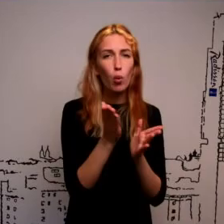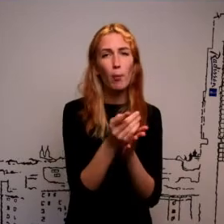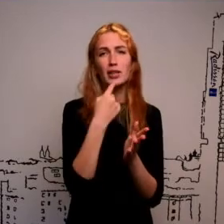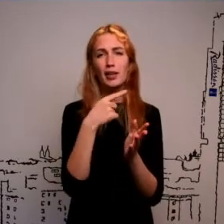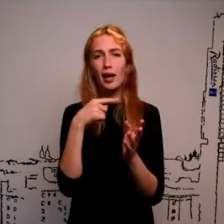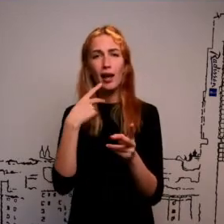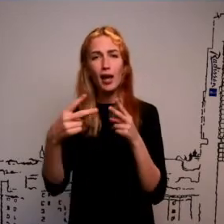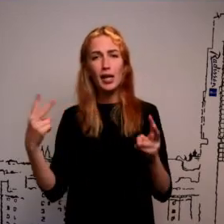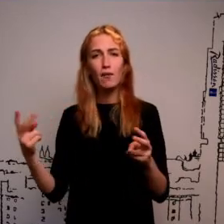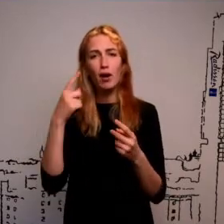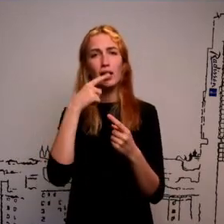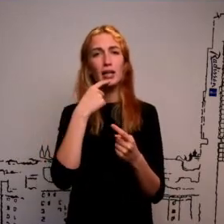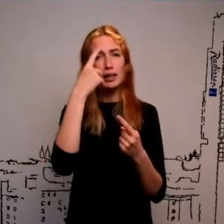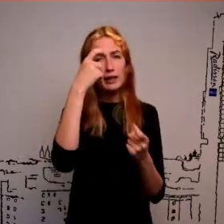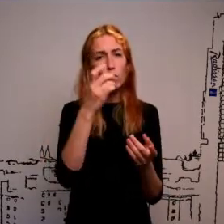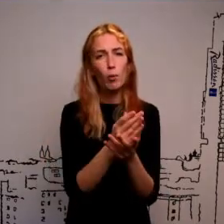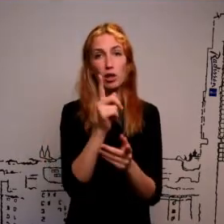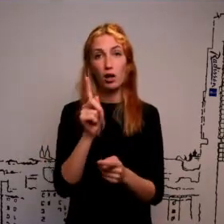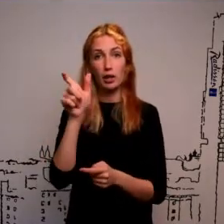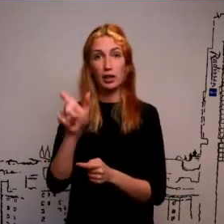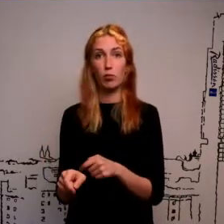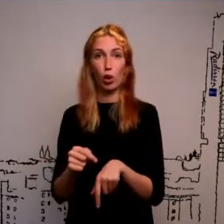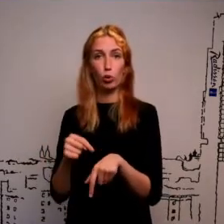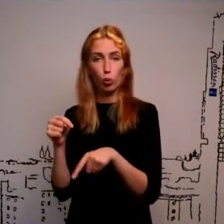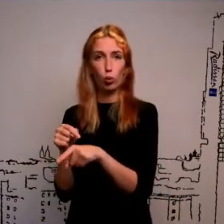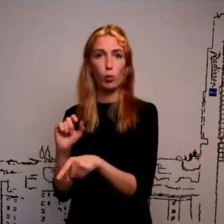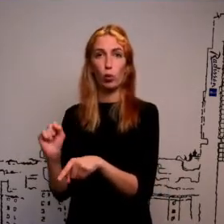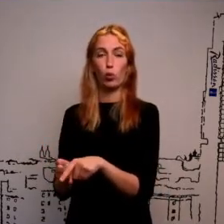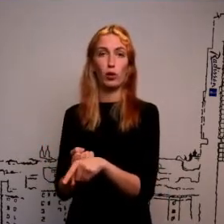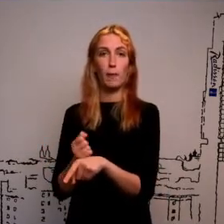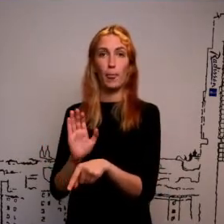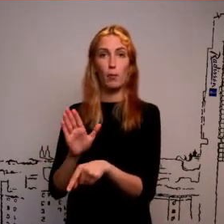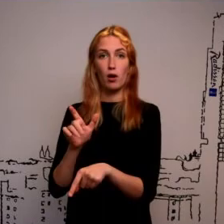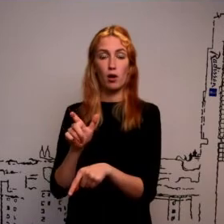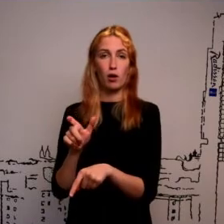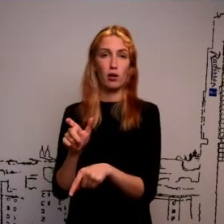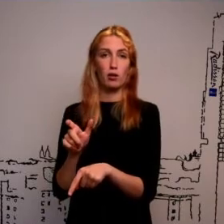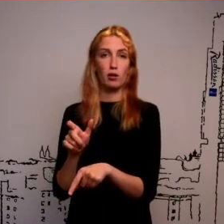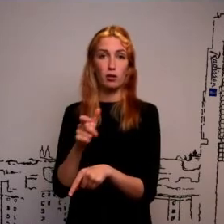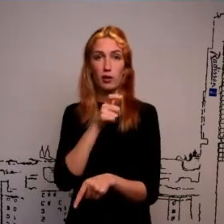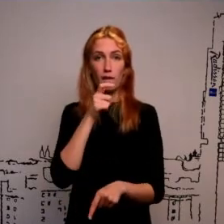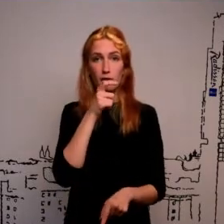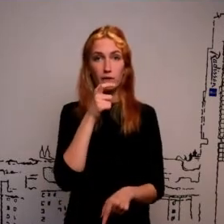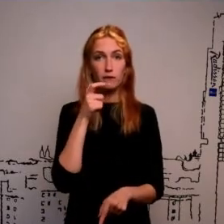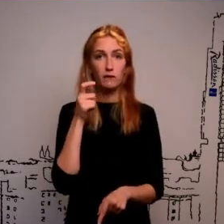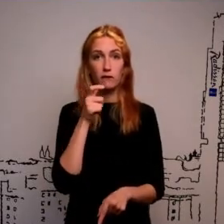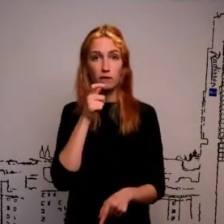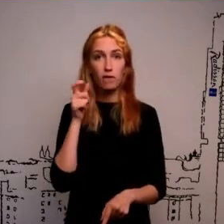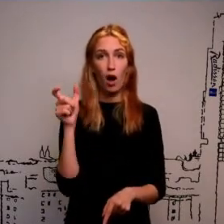keeles, aga noh, inimene ju tunneb, et ennem kui ta selle oma vastuse võibolla seal kätte leiab, et tahab kiiremini